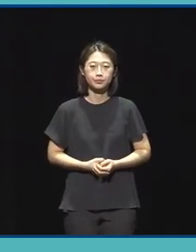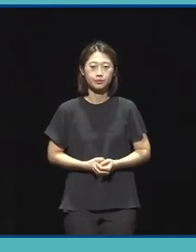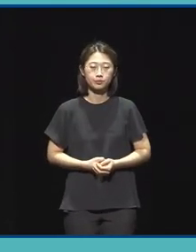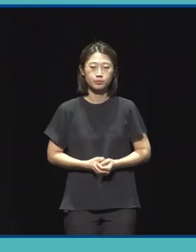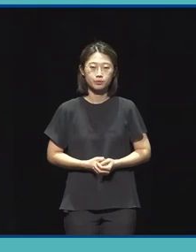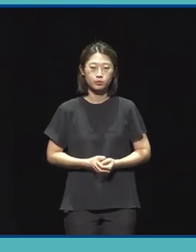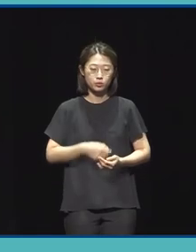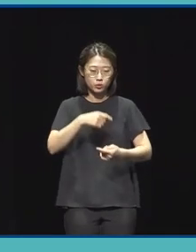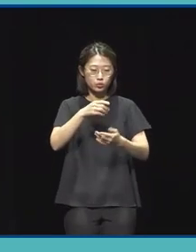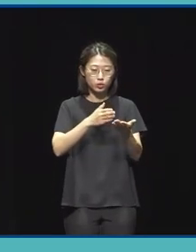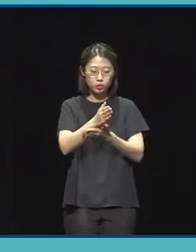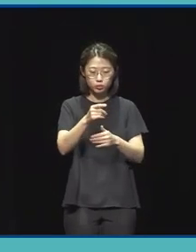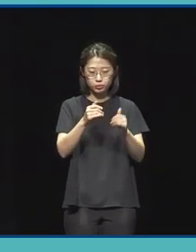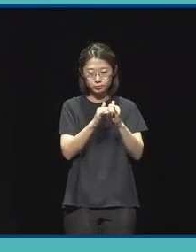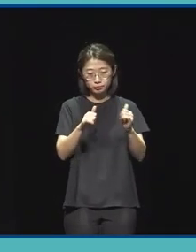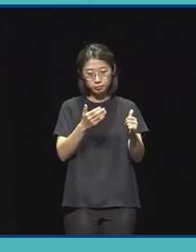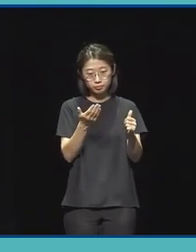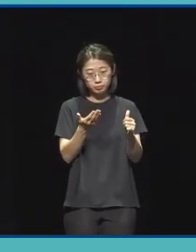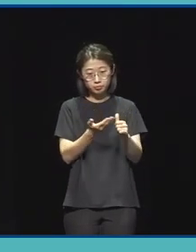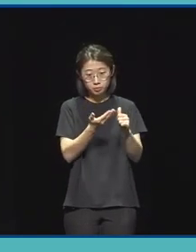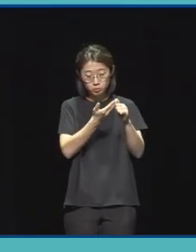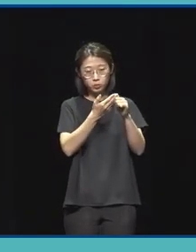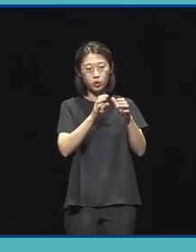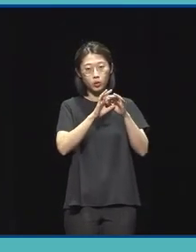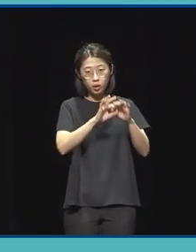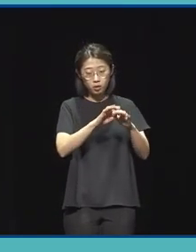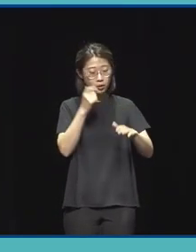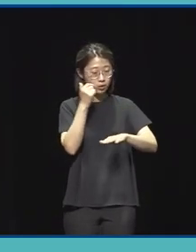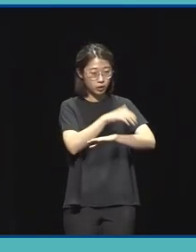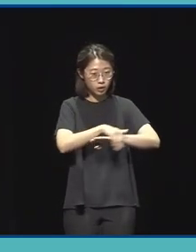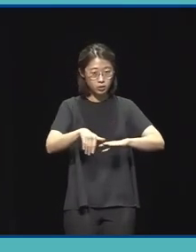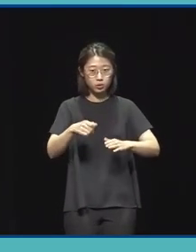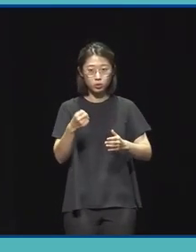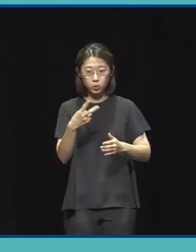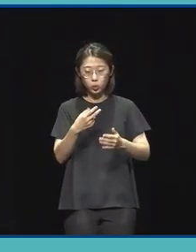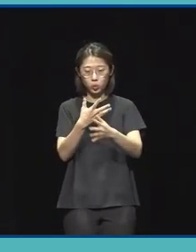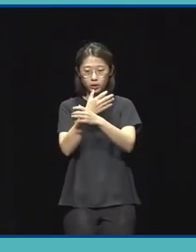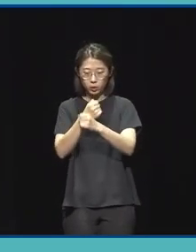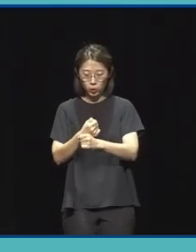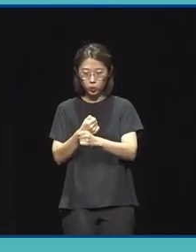전문인력 경력 증명서와 근로계약서 등 추가 서류를 반드시 제출하셔야 합니다.